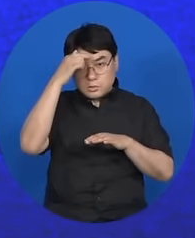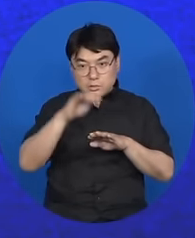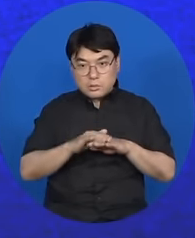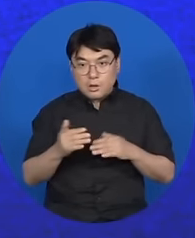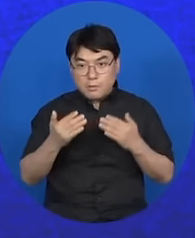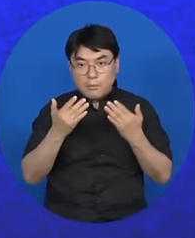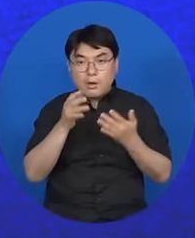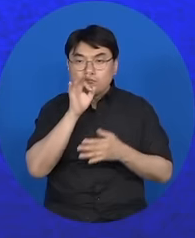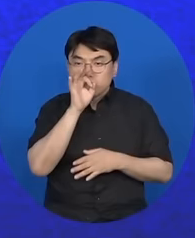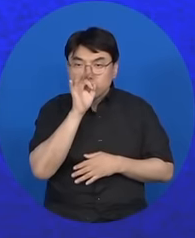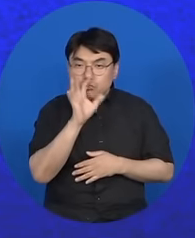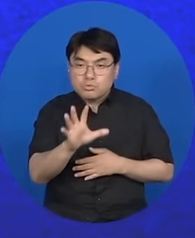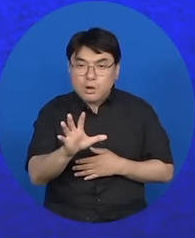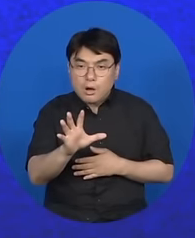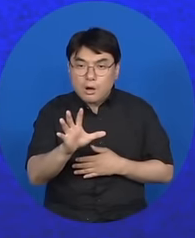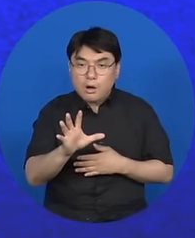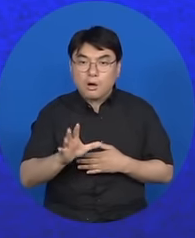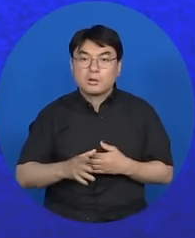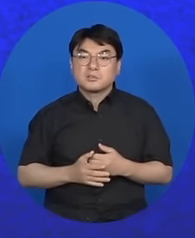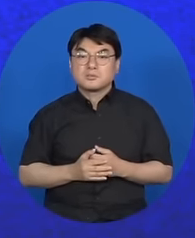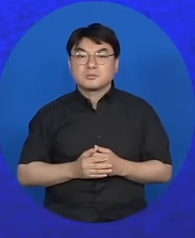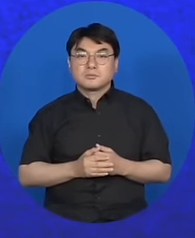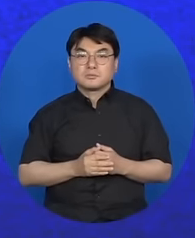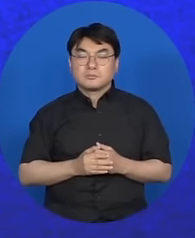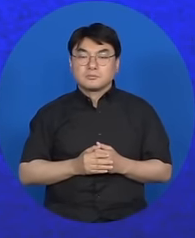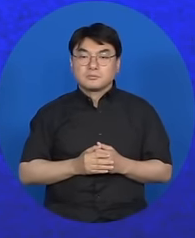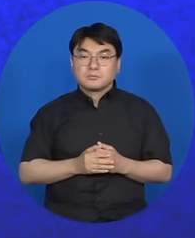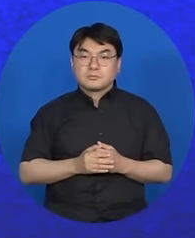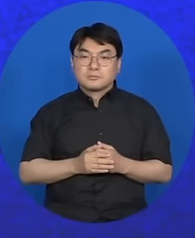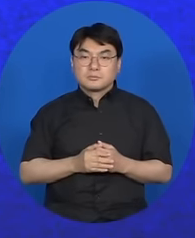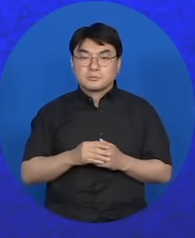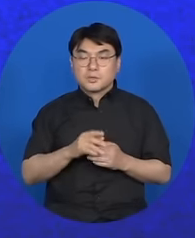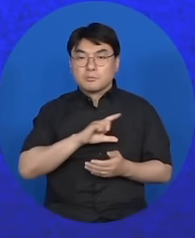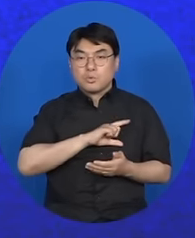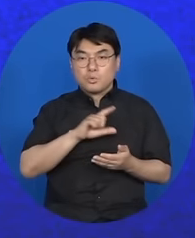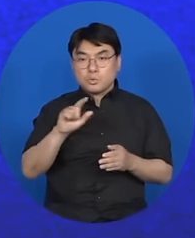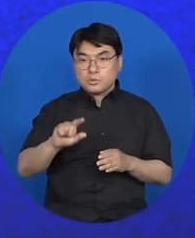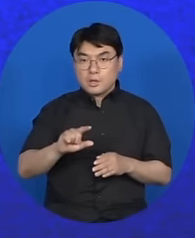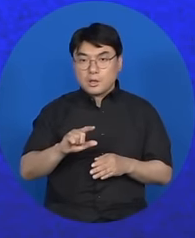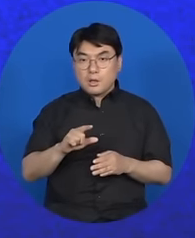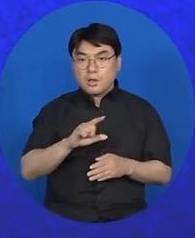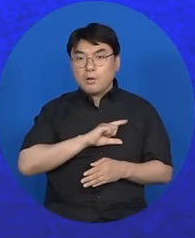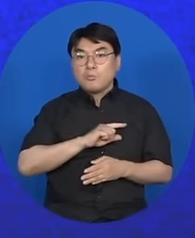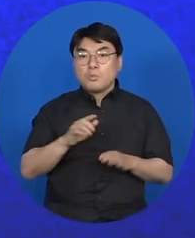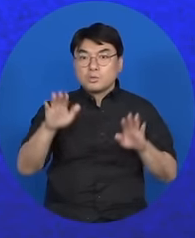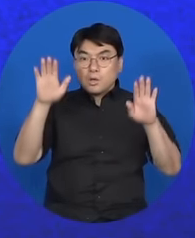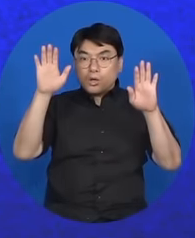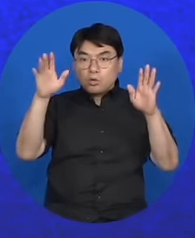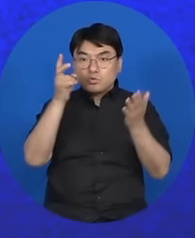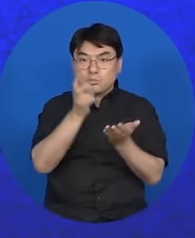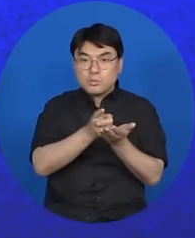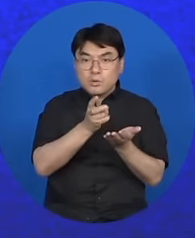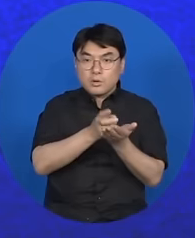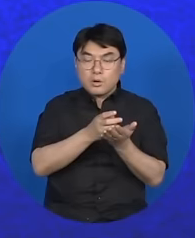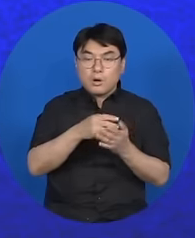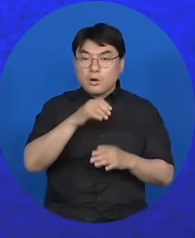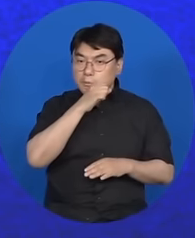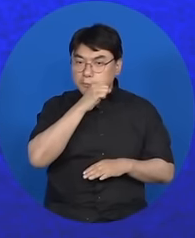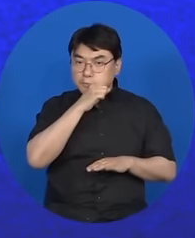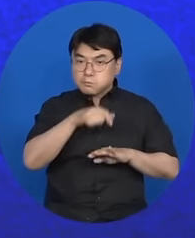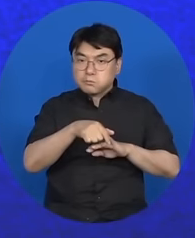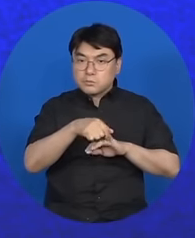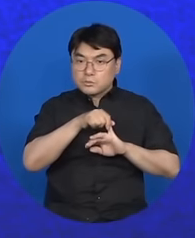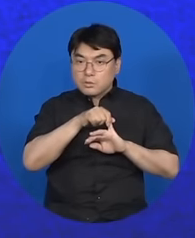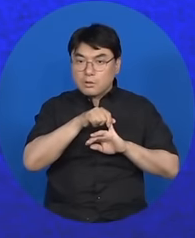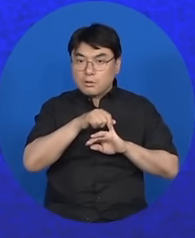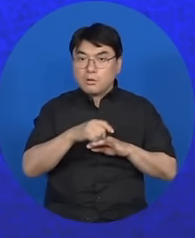내시는 예배를 드릴 수가 없게 되어 있었습니다. 레위기 21장 신명기 모세율법에 고자가 된 자는 성전에 출입할 수